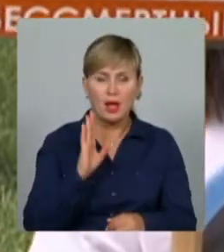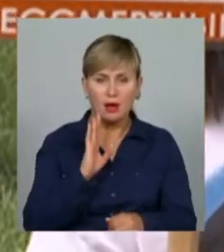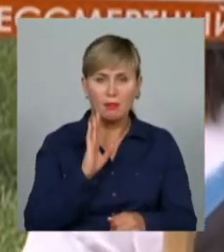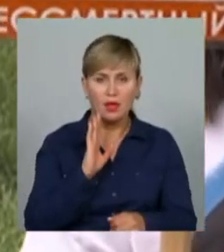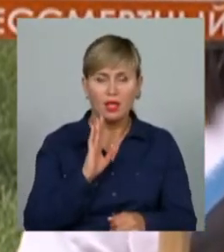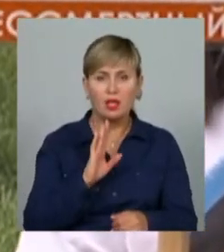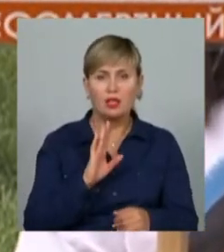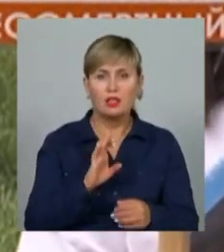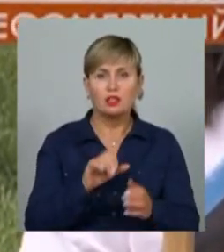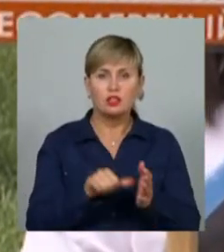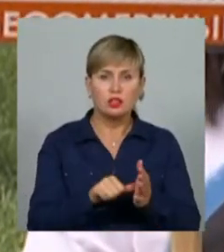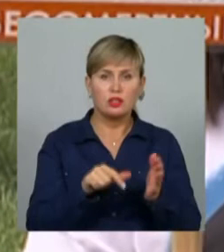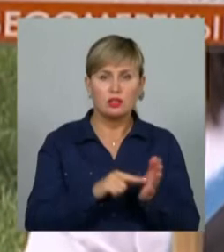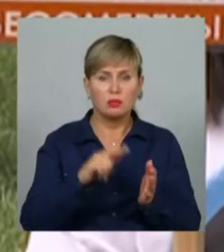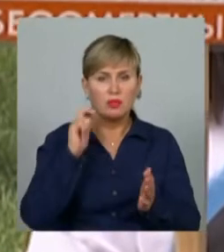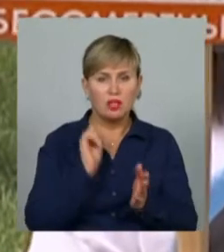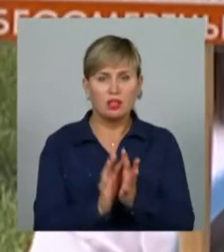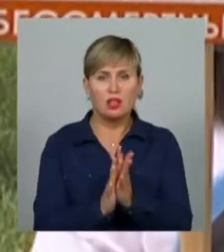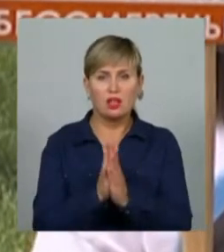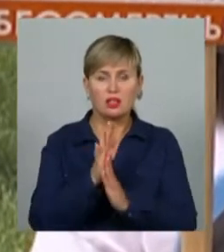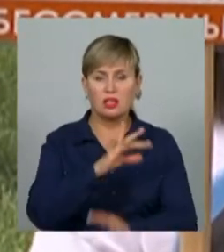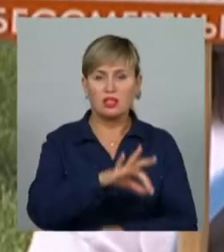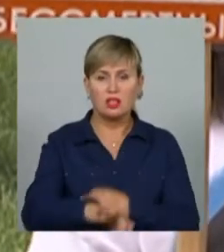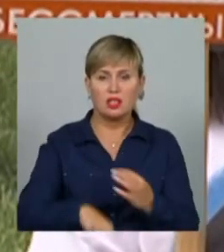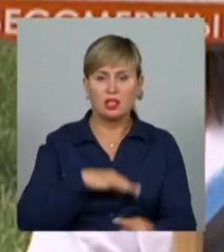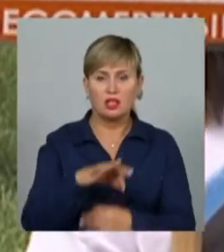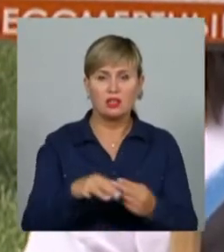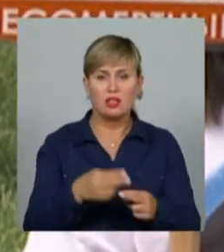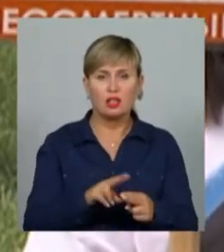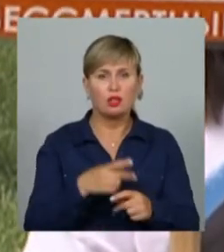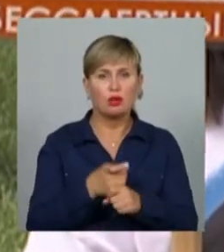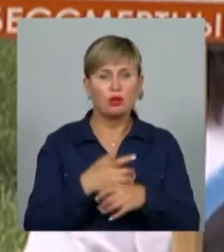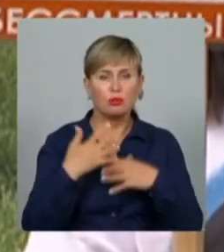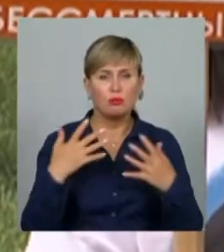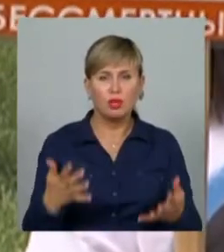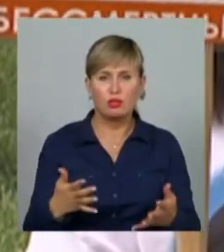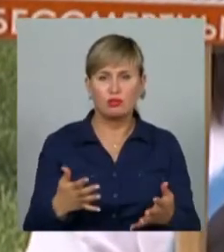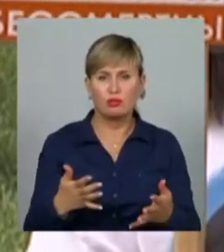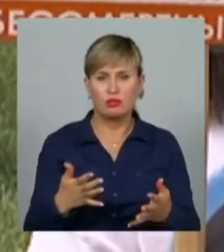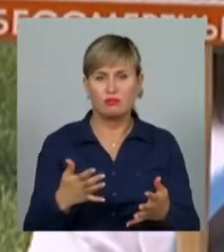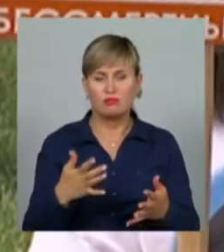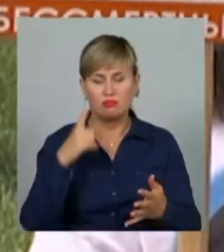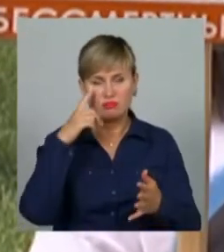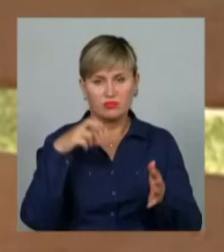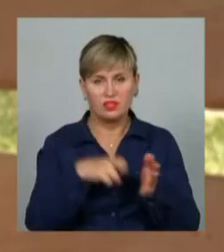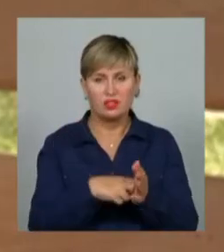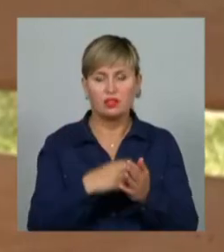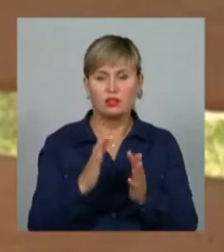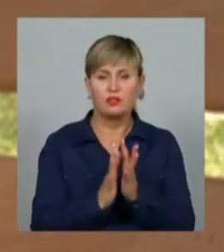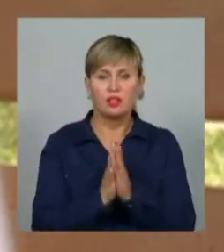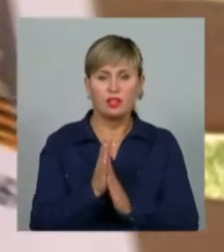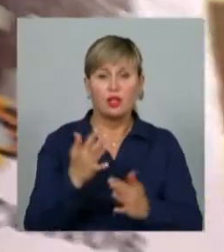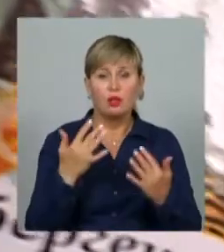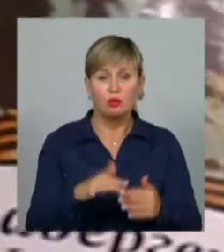с 6-7 лет росла сиротой. Это очень большой отпечаток наложило на ее взросление.